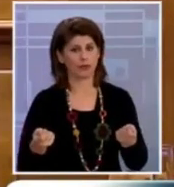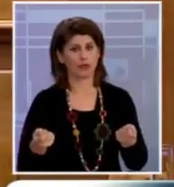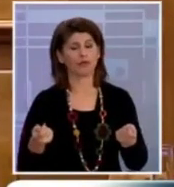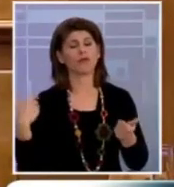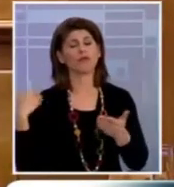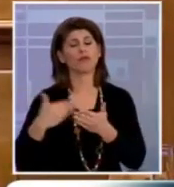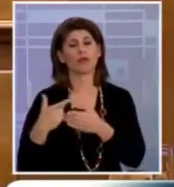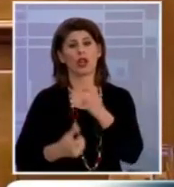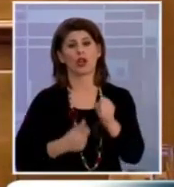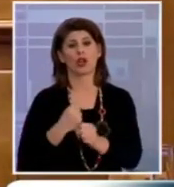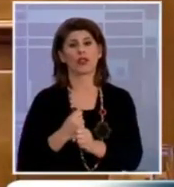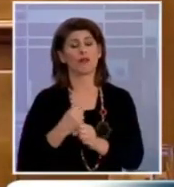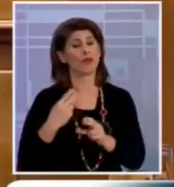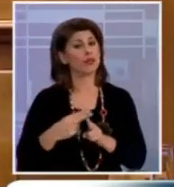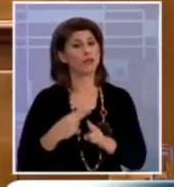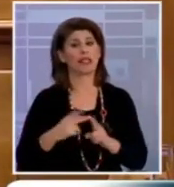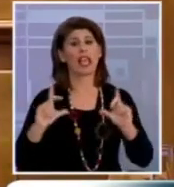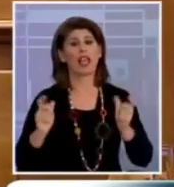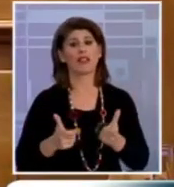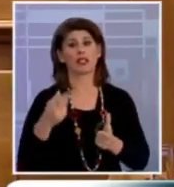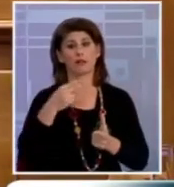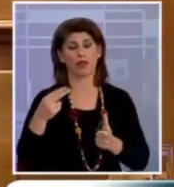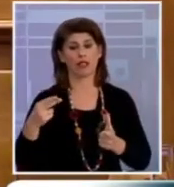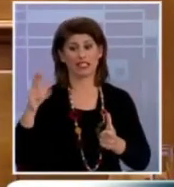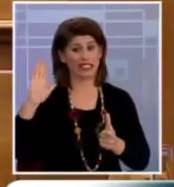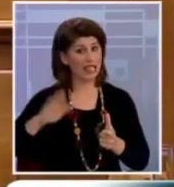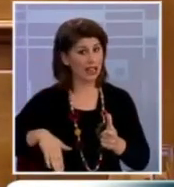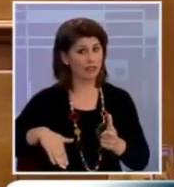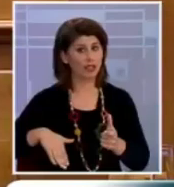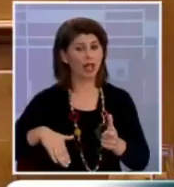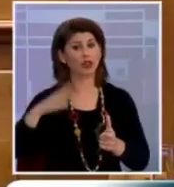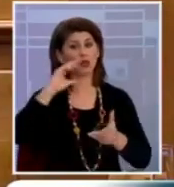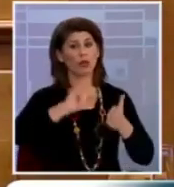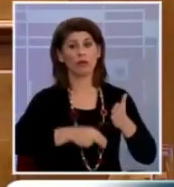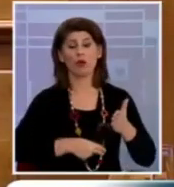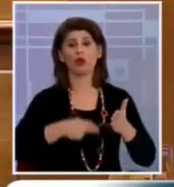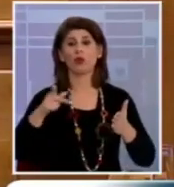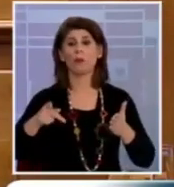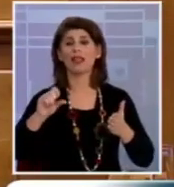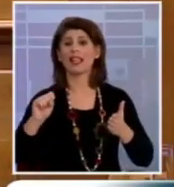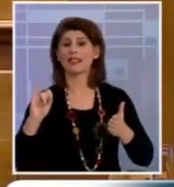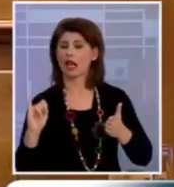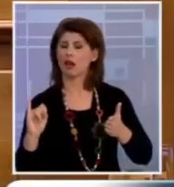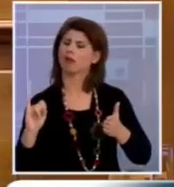σειρά ετών κρίσιμες εθνικές υποθέσεις, τελευταία δε το μνημόνιο, το PSI κλπ.